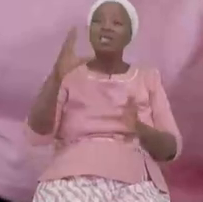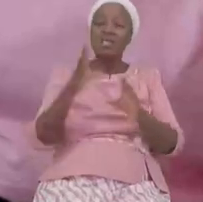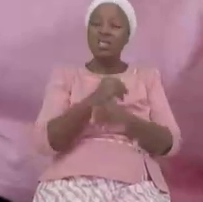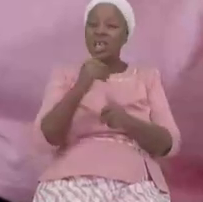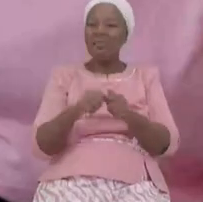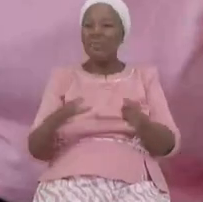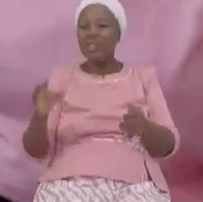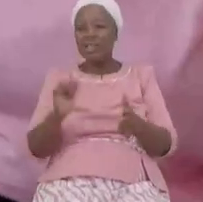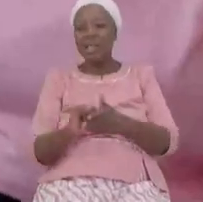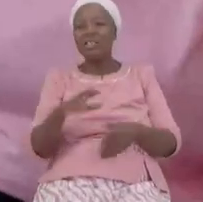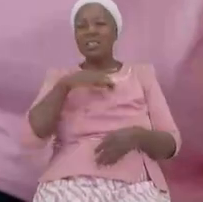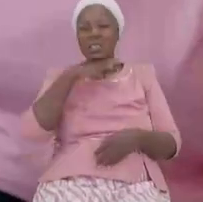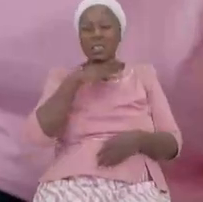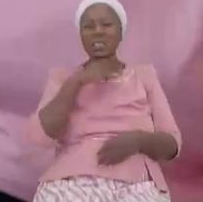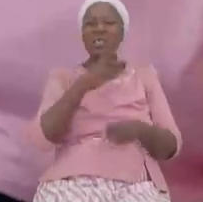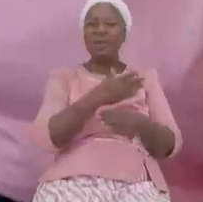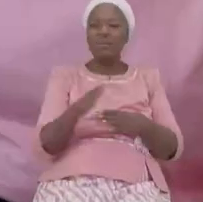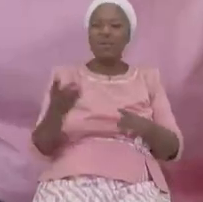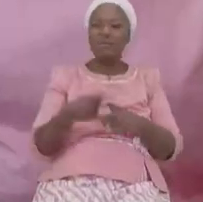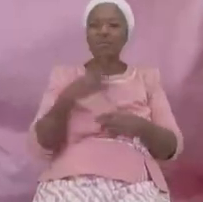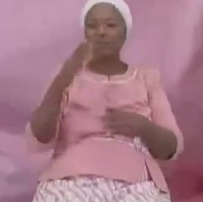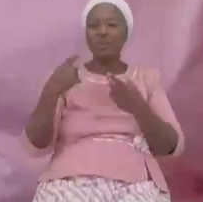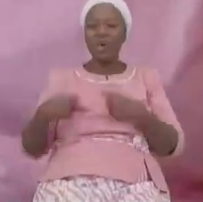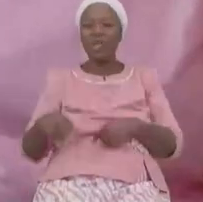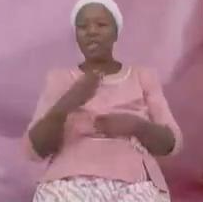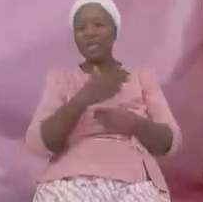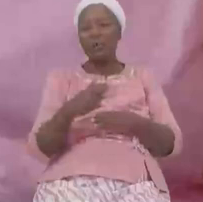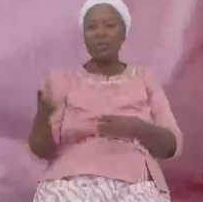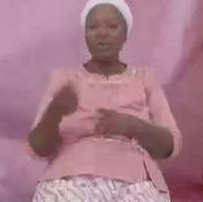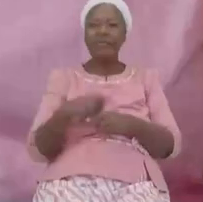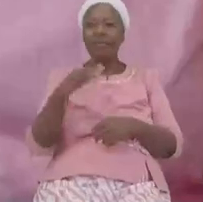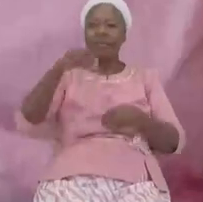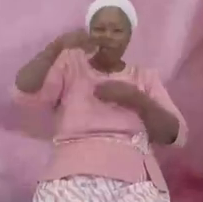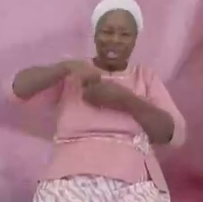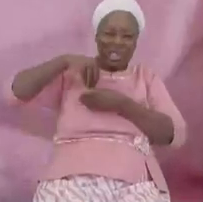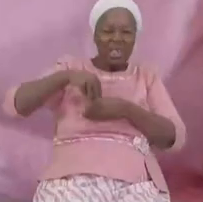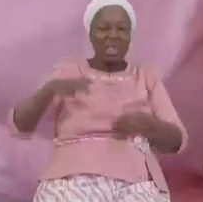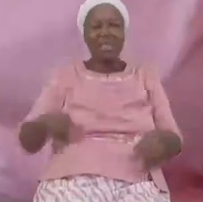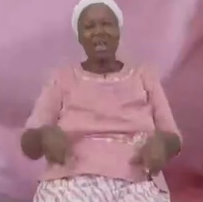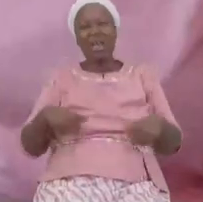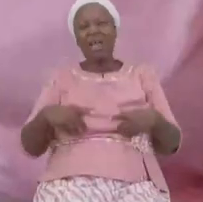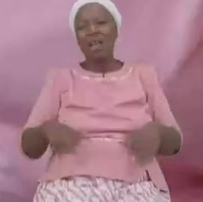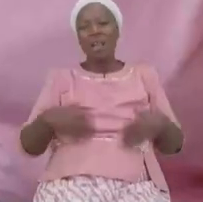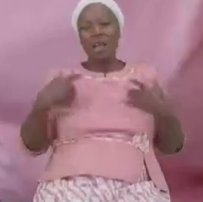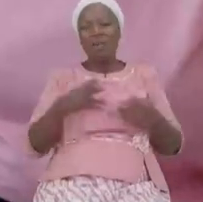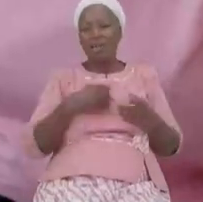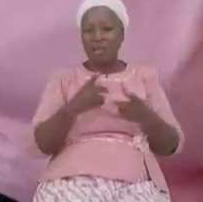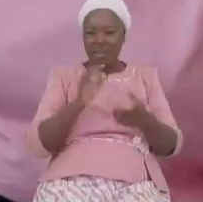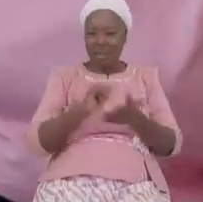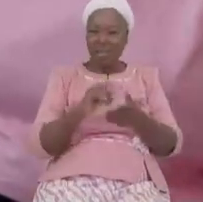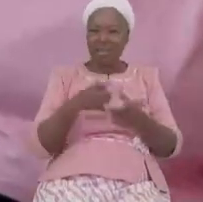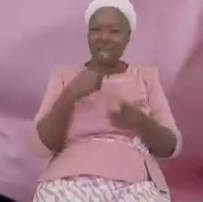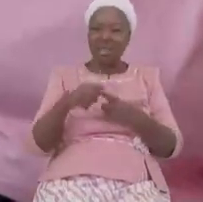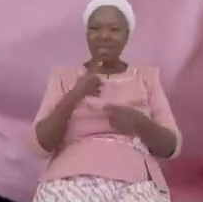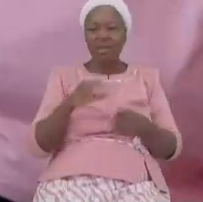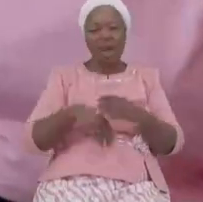qui souille de ton cœur, de ta vie intérieure. Et ta vie extérieure